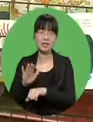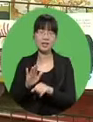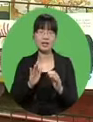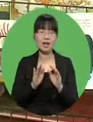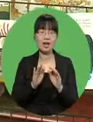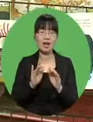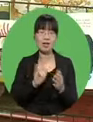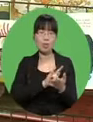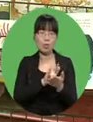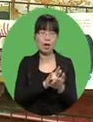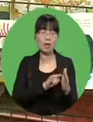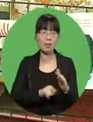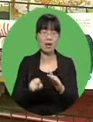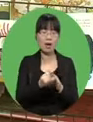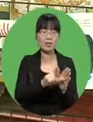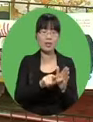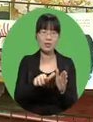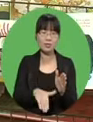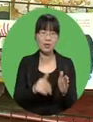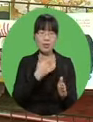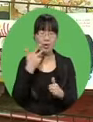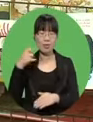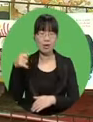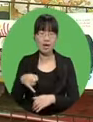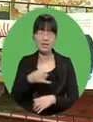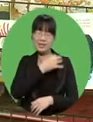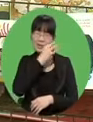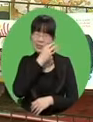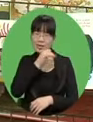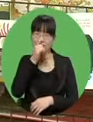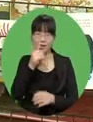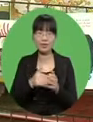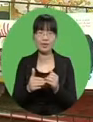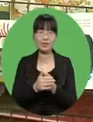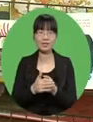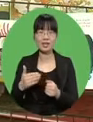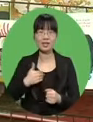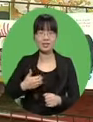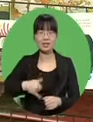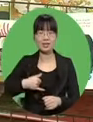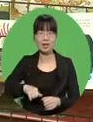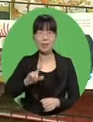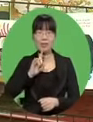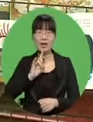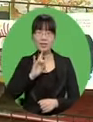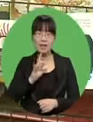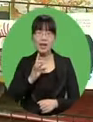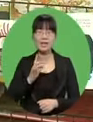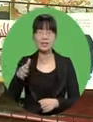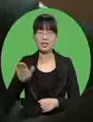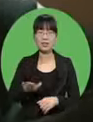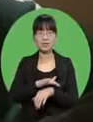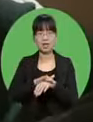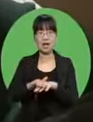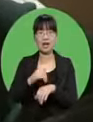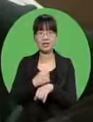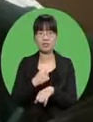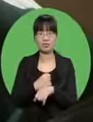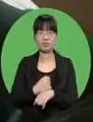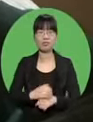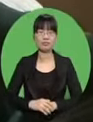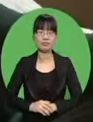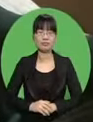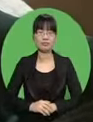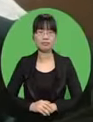그 영어를 못한다는 그게 너무 좀 창피하다는 생각이 좀 들었어요. 그래서 저희 애들은 그냥 말만이라도 잘하게. Let me tell